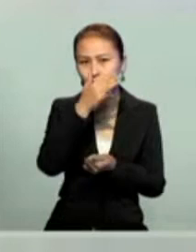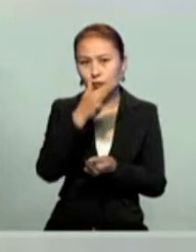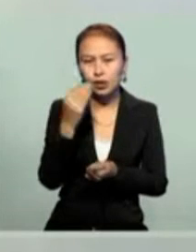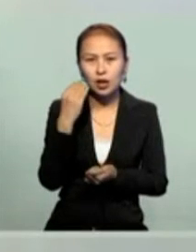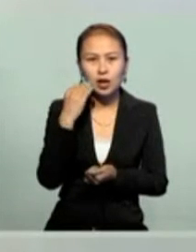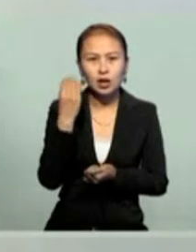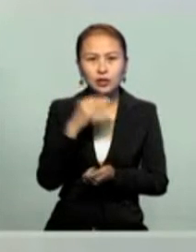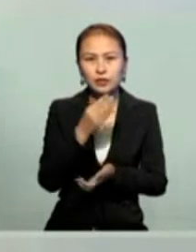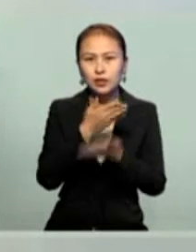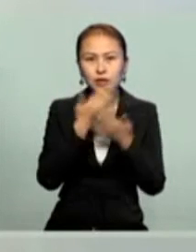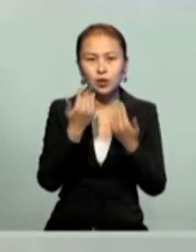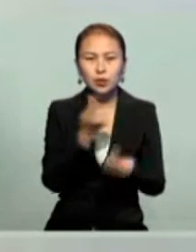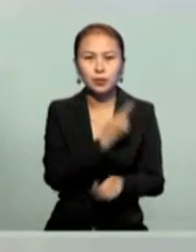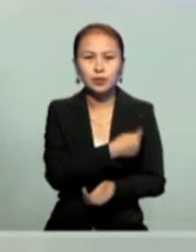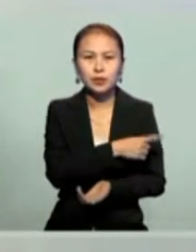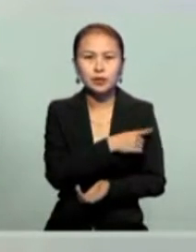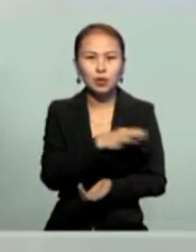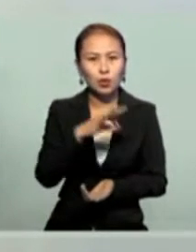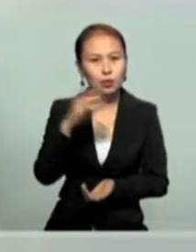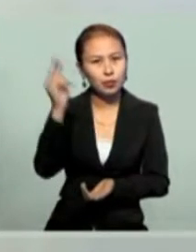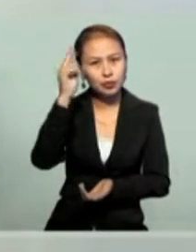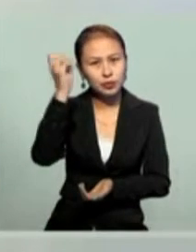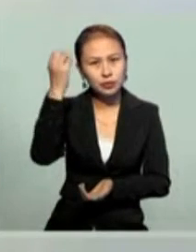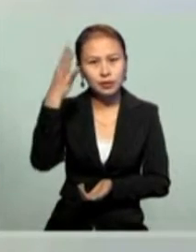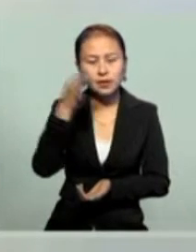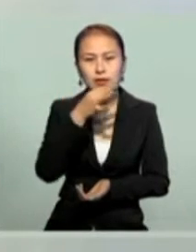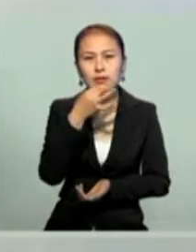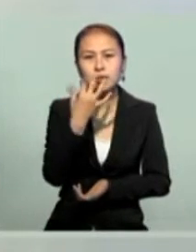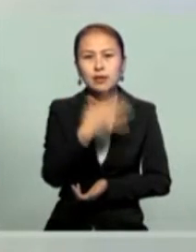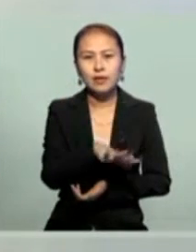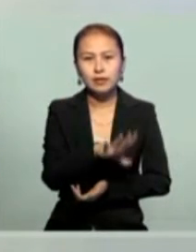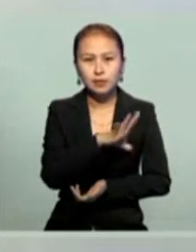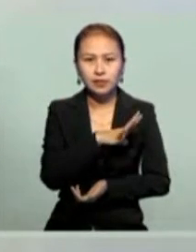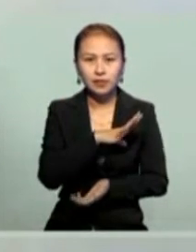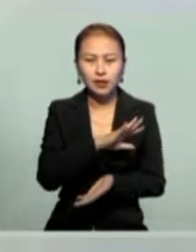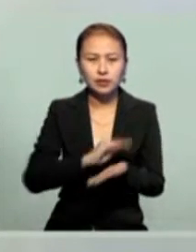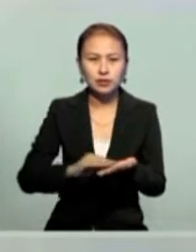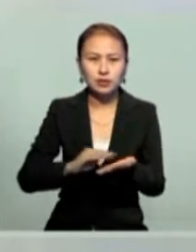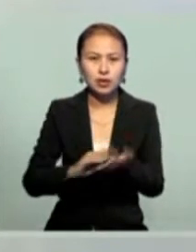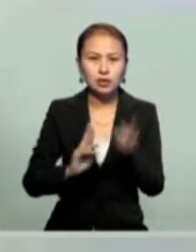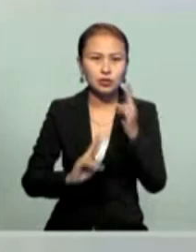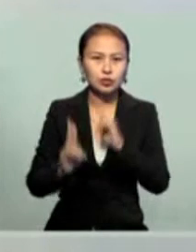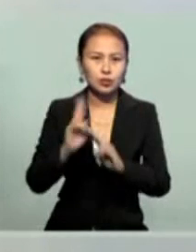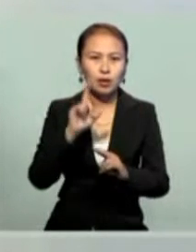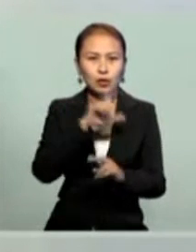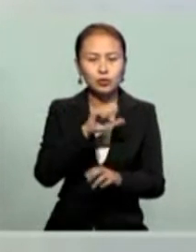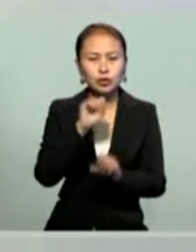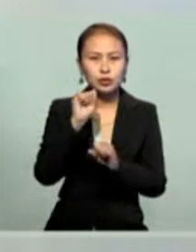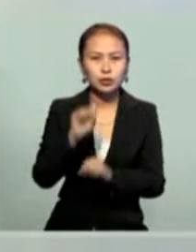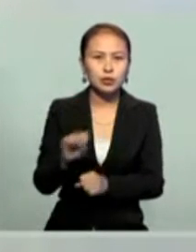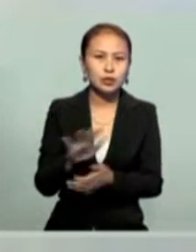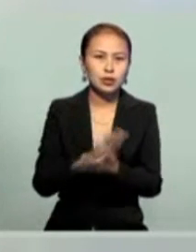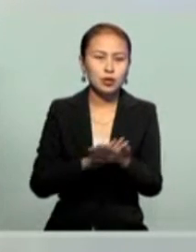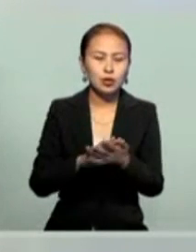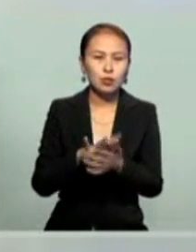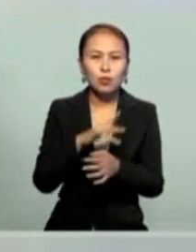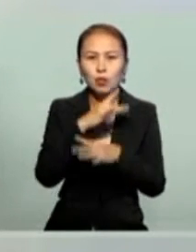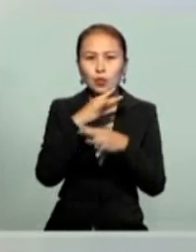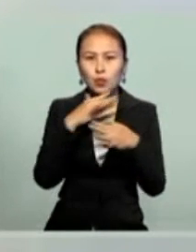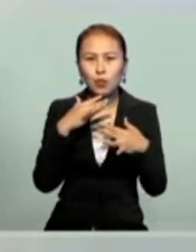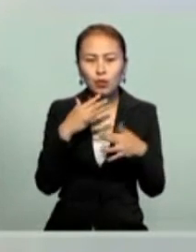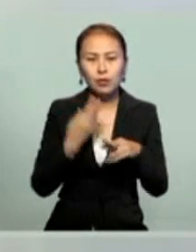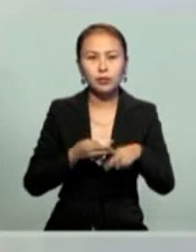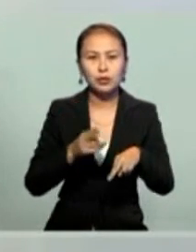сапасыз медициналық қызмет пен білім беру жүйесіне көңіл толмайтындар да кездеседі. Біздің елде адам құқықтарын қорғайтын заңдар жеткілікті.